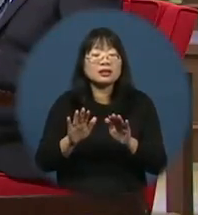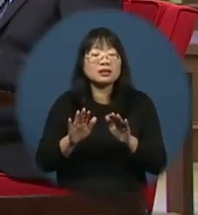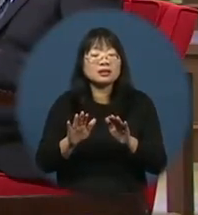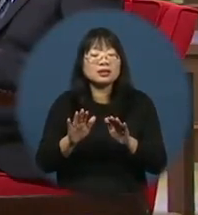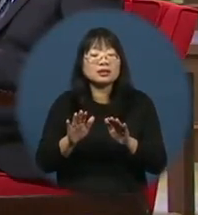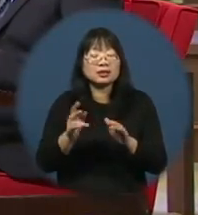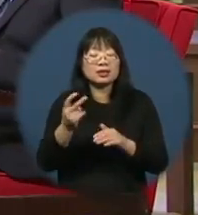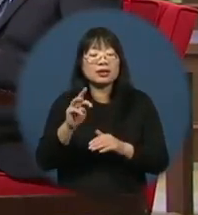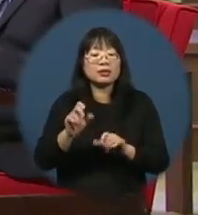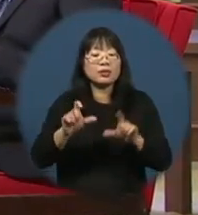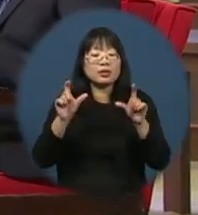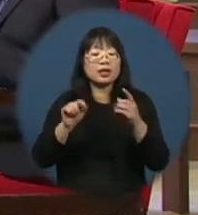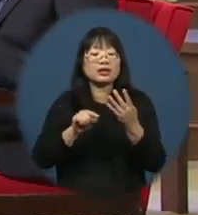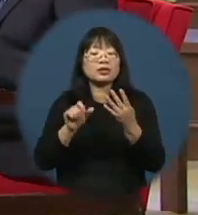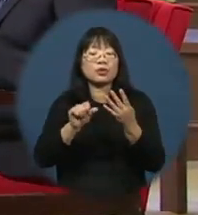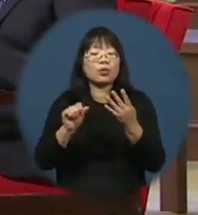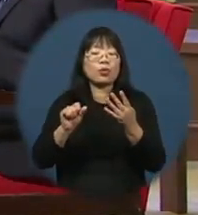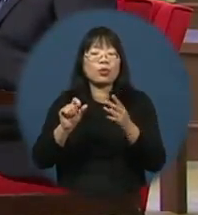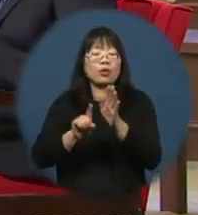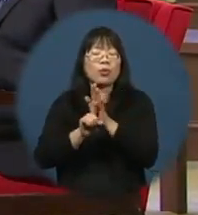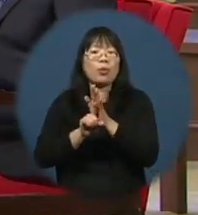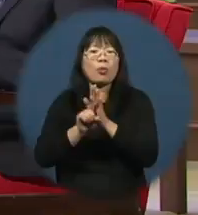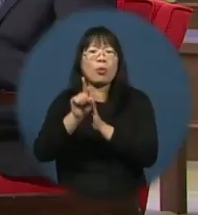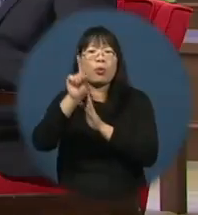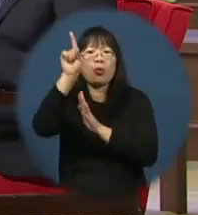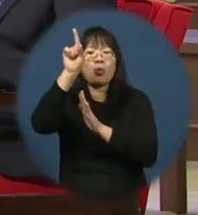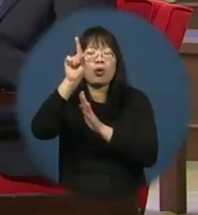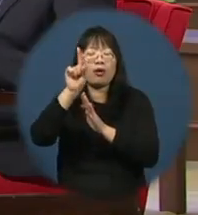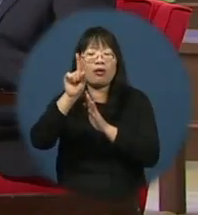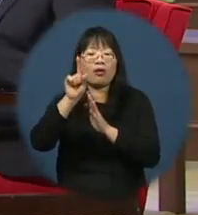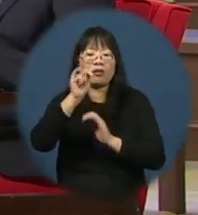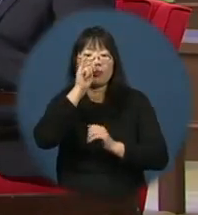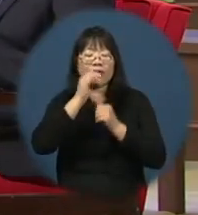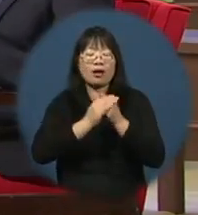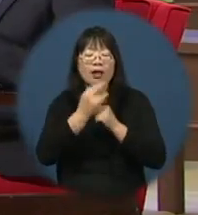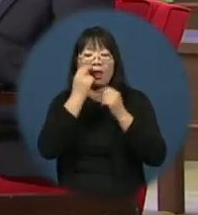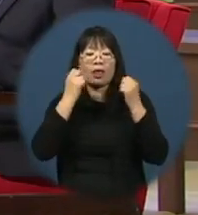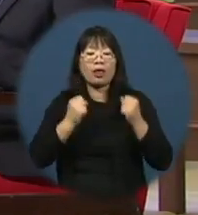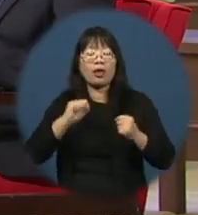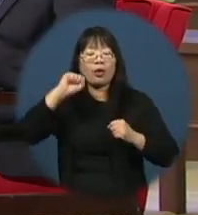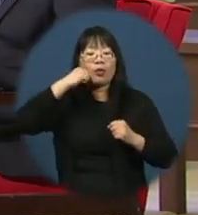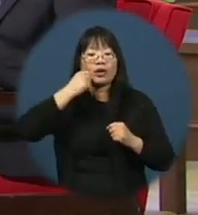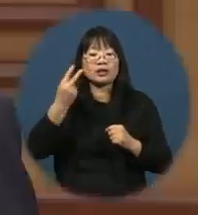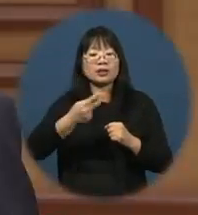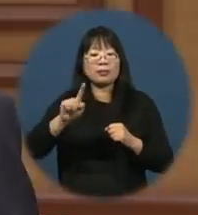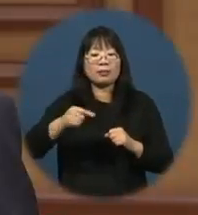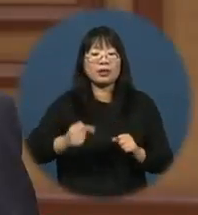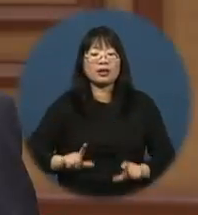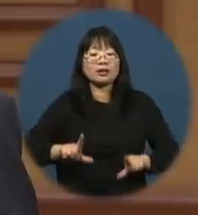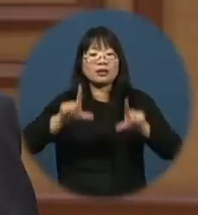4.5도나? 네. 살 수가 없는 것이죠. 예. 그래서 2100년에